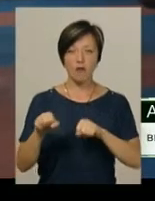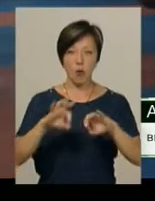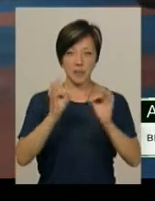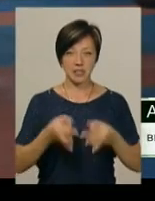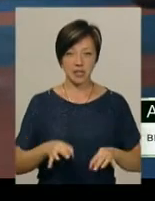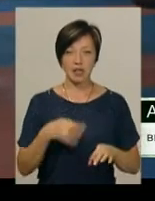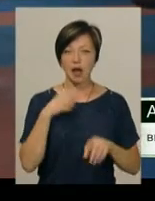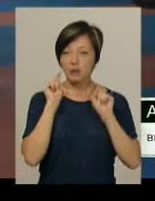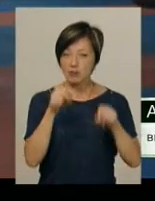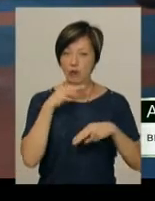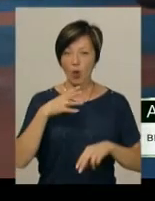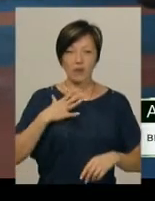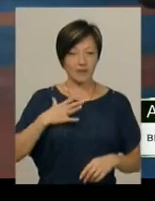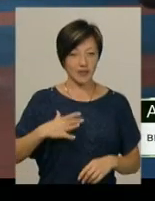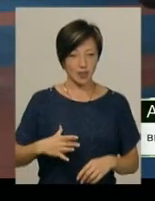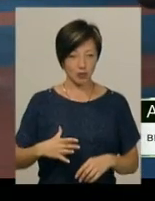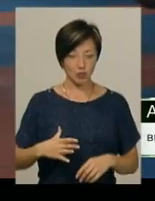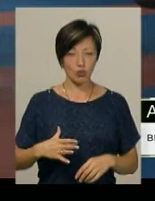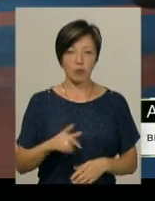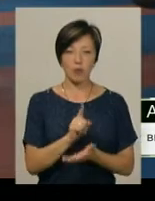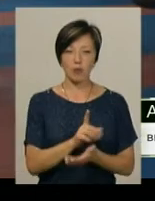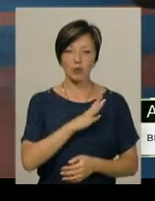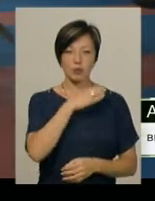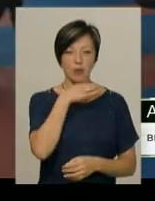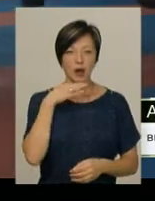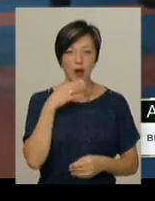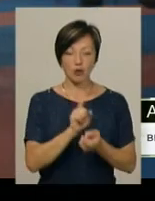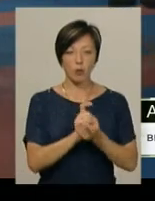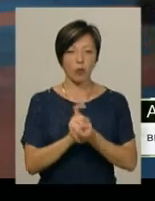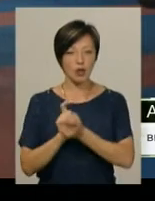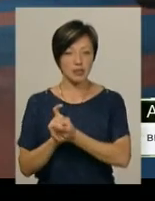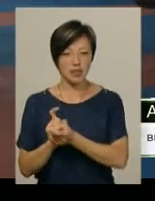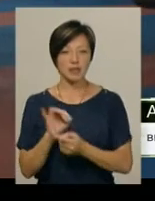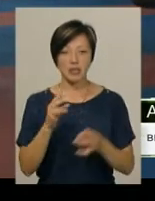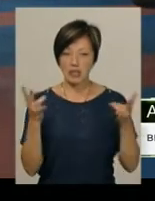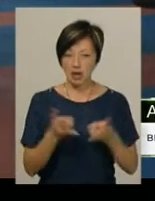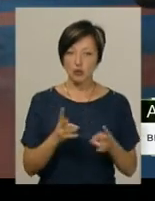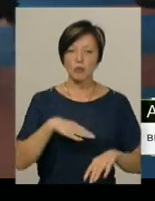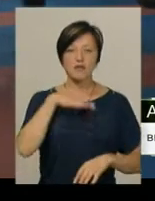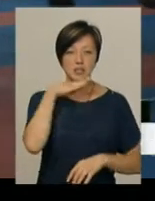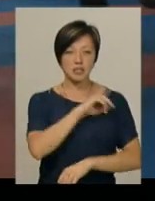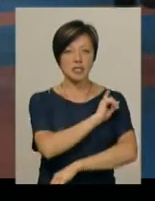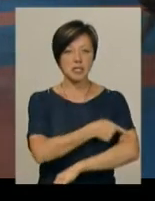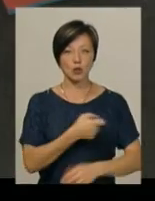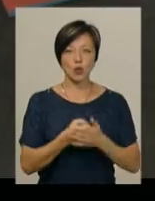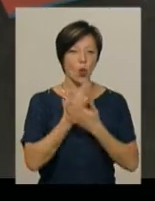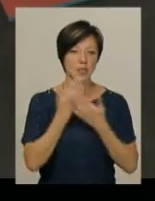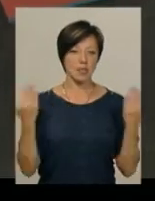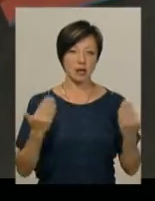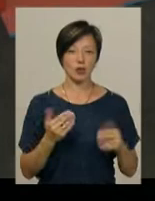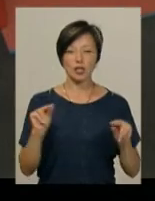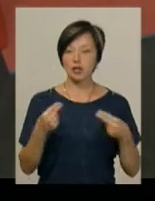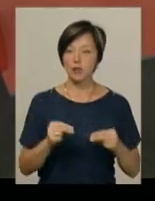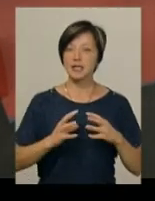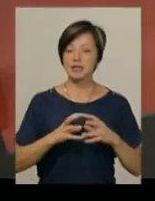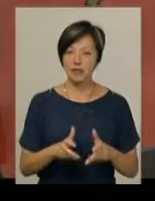на витримку, тому що має бути багато поєдинків і треба, щоб вистачили сил до останнього. На чемпіонат світу